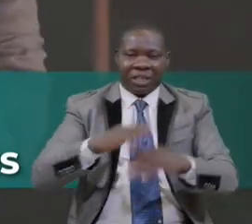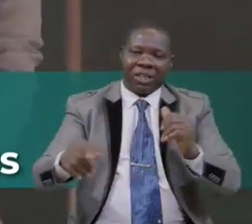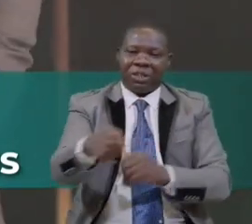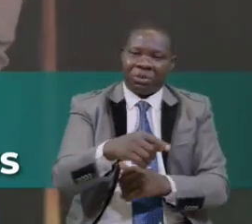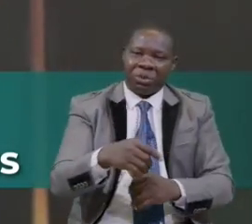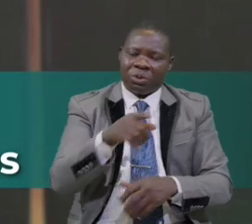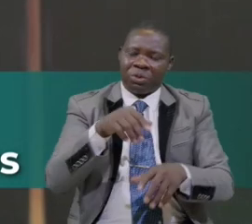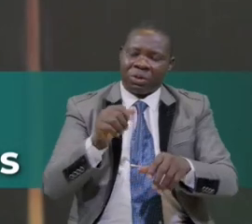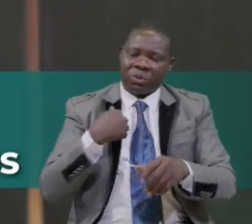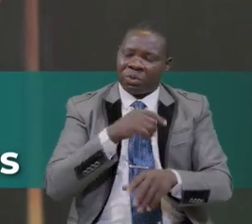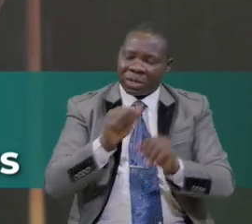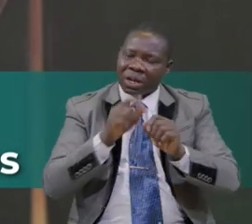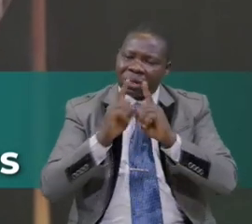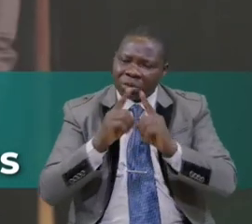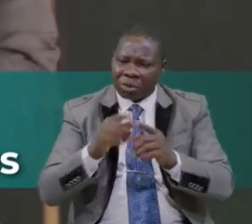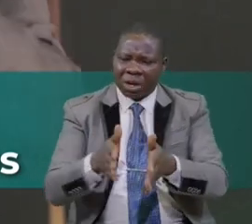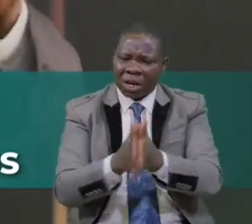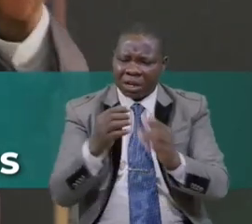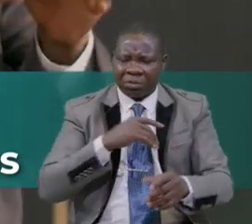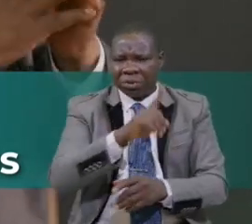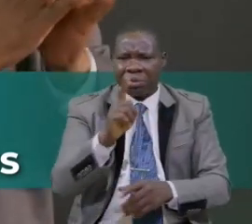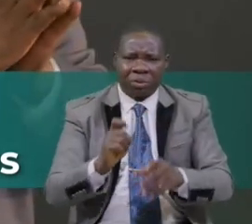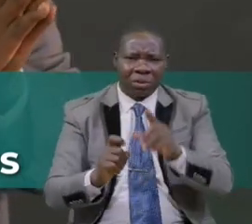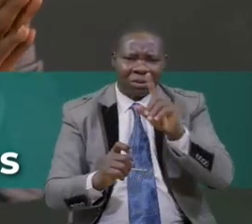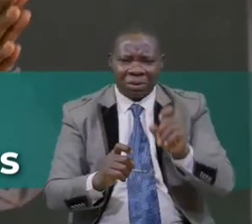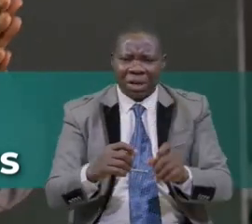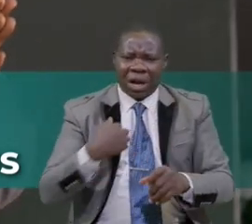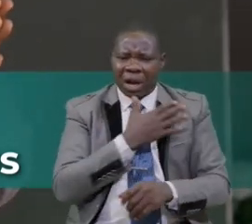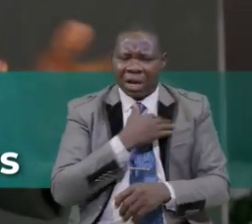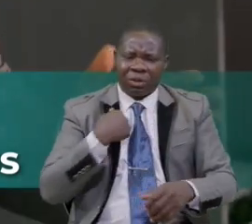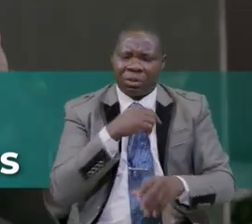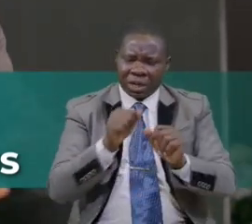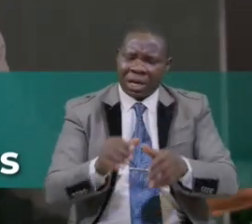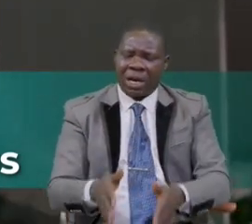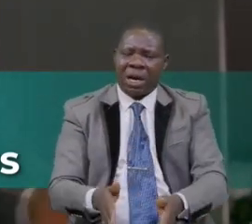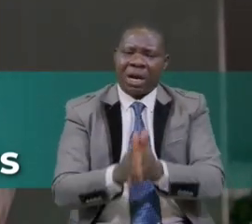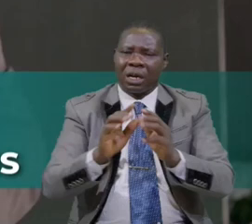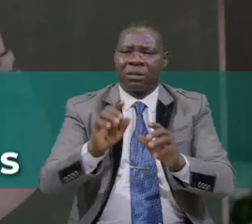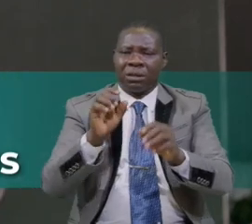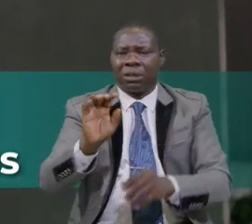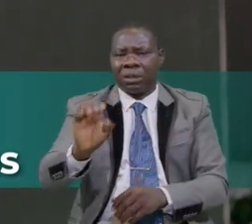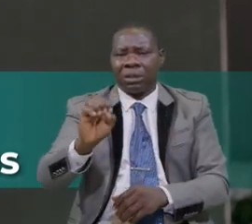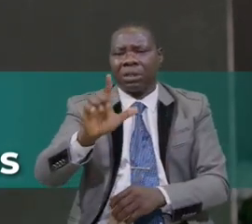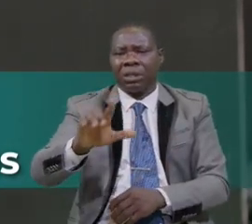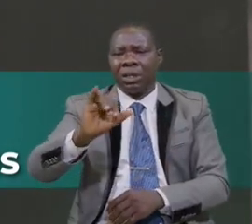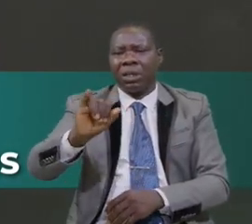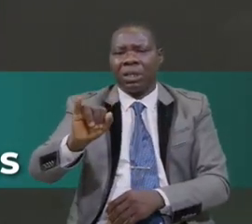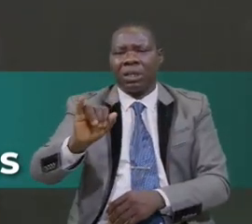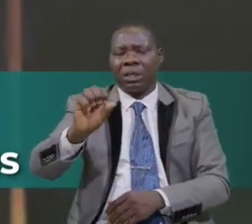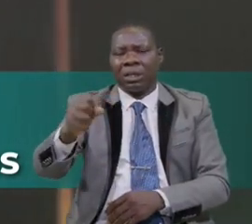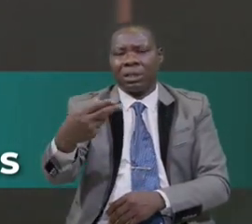des questions. Et nous pouvons poser la question à Élisée. Qu'est-ce qui est arrivé avec